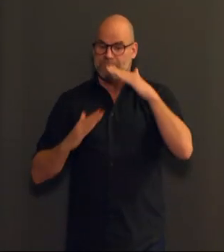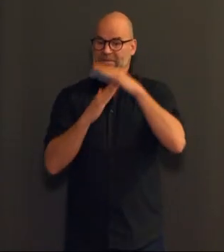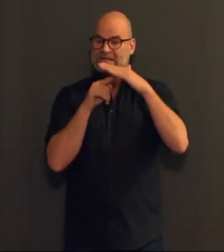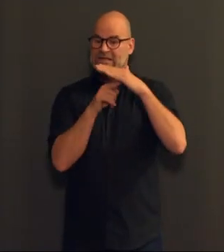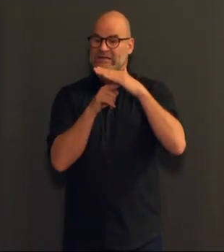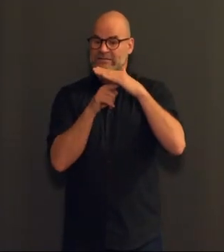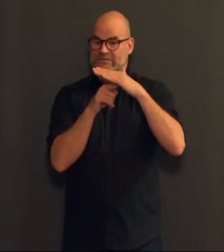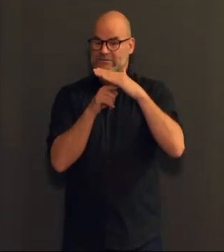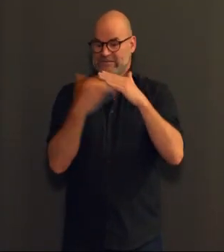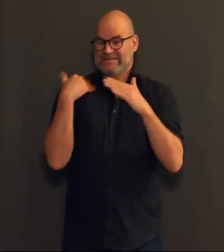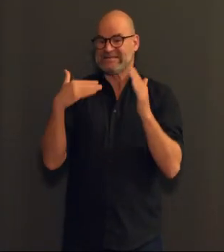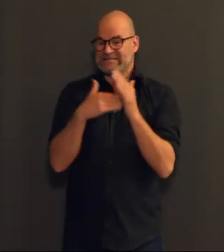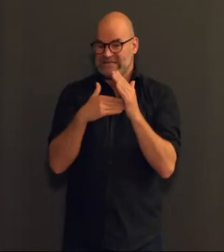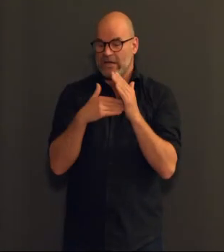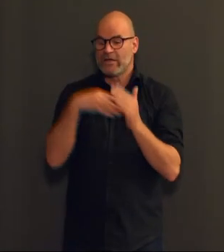dinsdag.